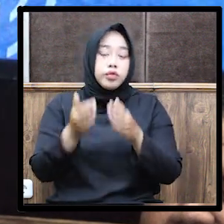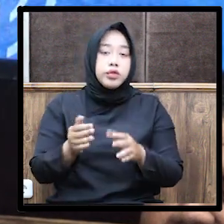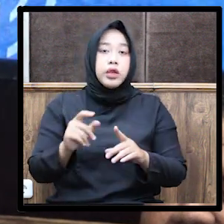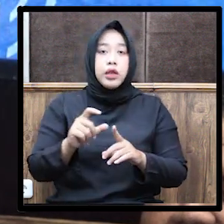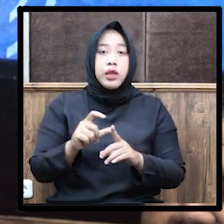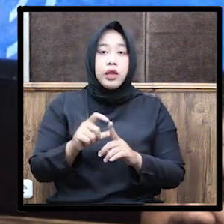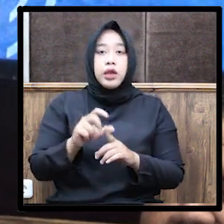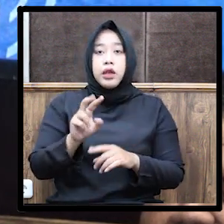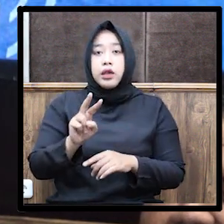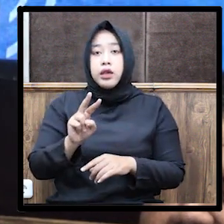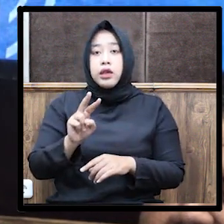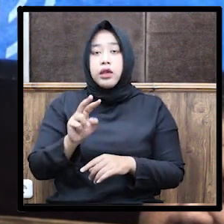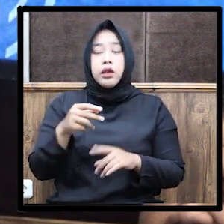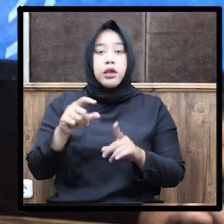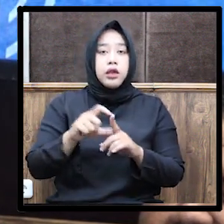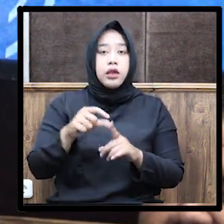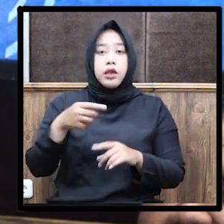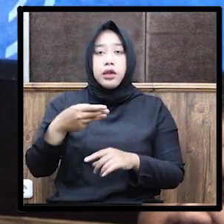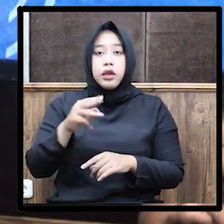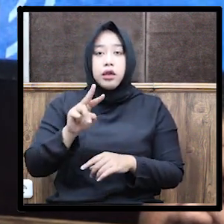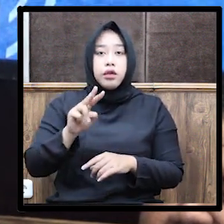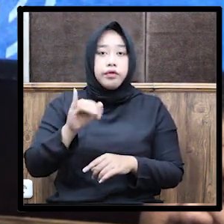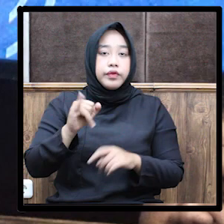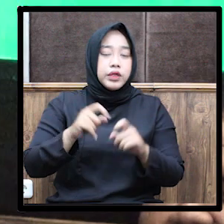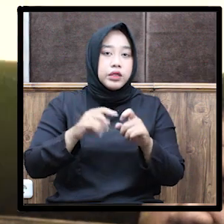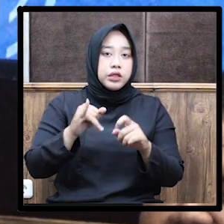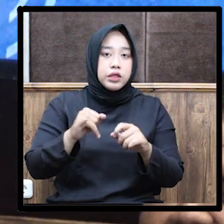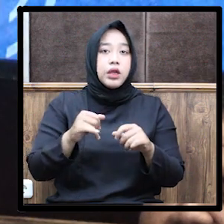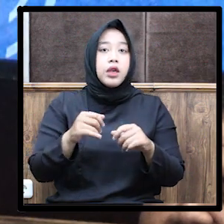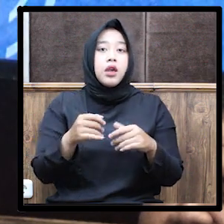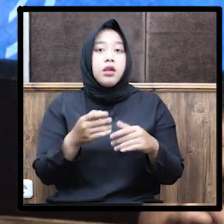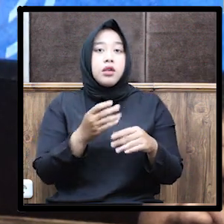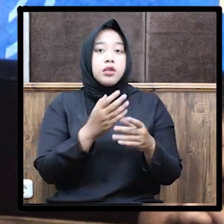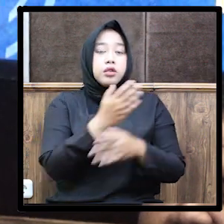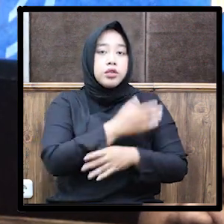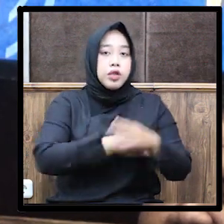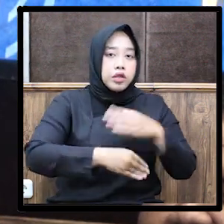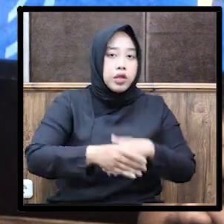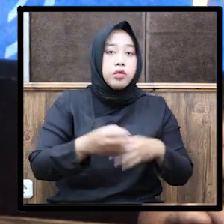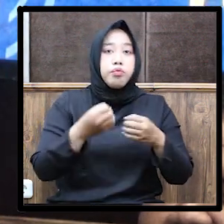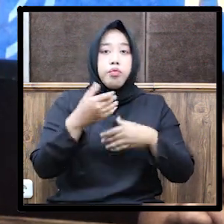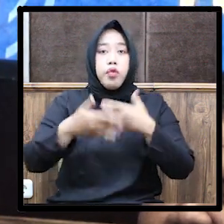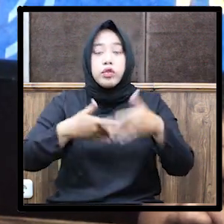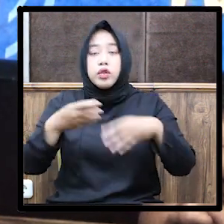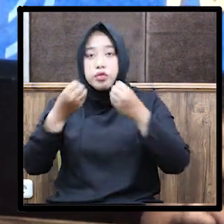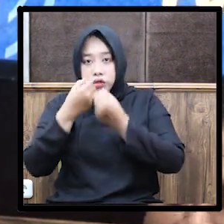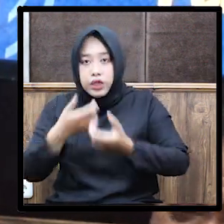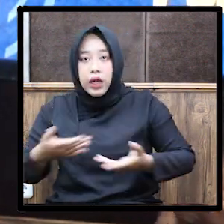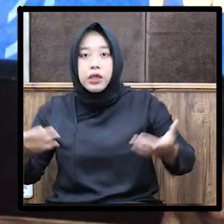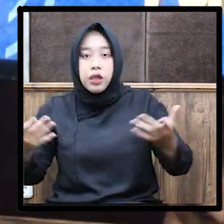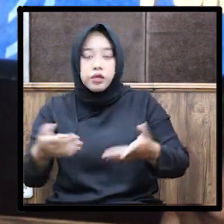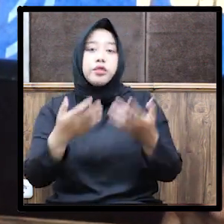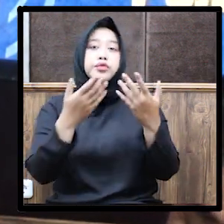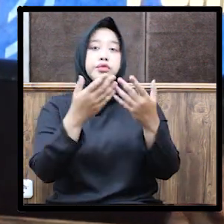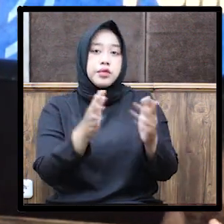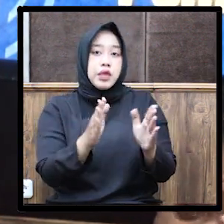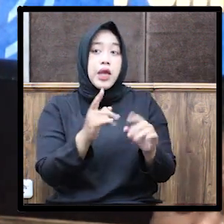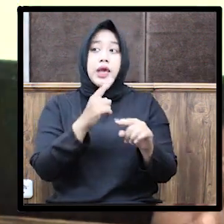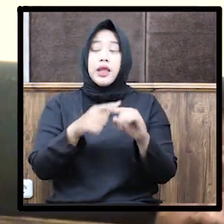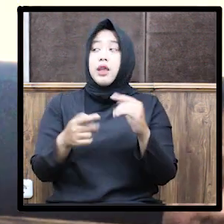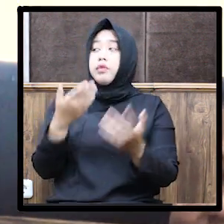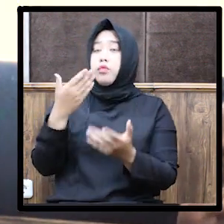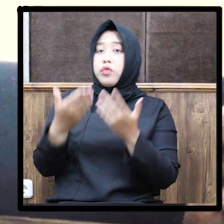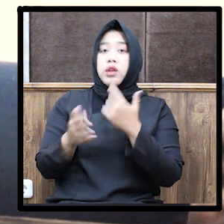ya, seluruh kota kabupaten kebetulan yang divisi sosialisasi itu alhamdulillah perspektif disabilitasnya ya insyaallah